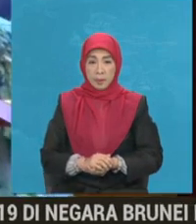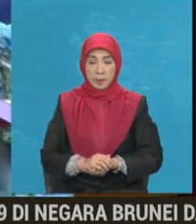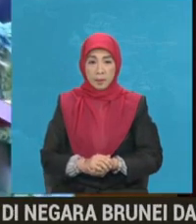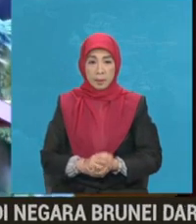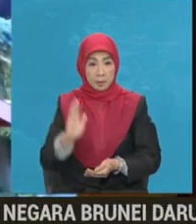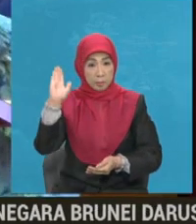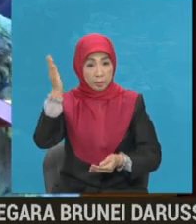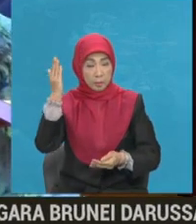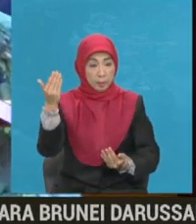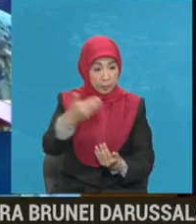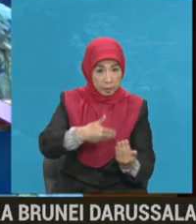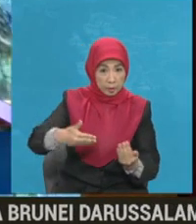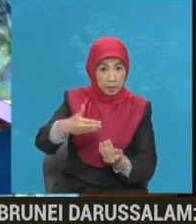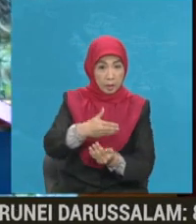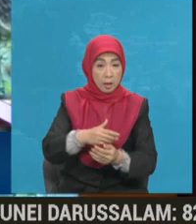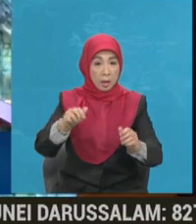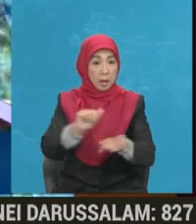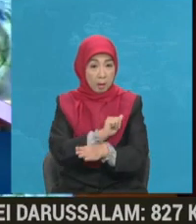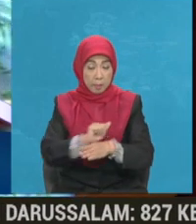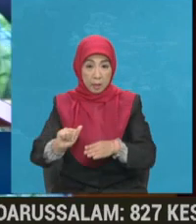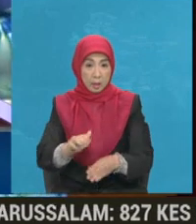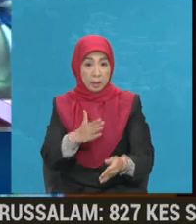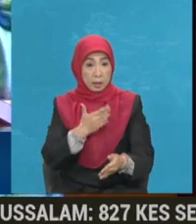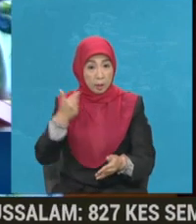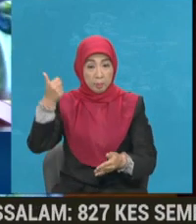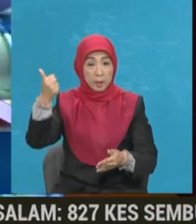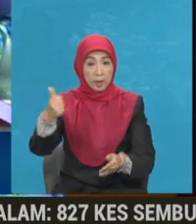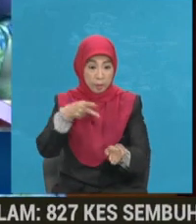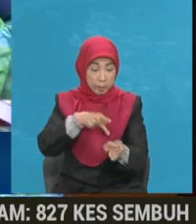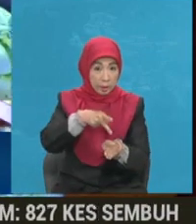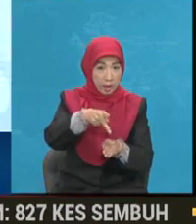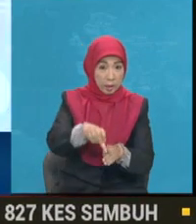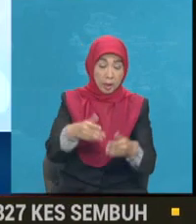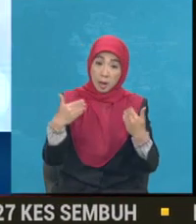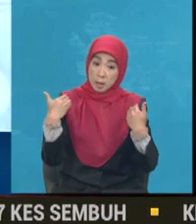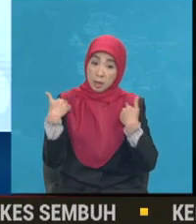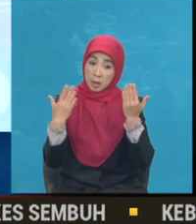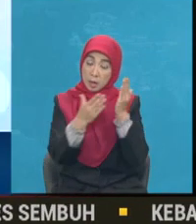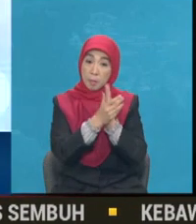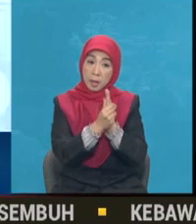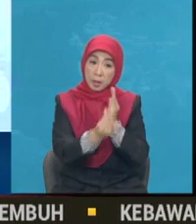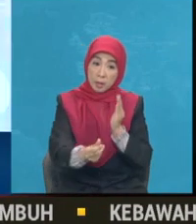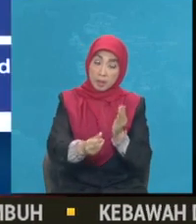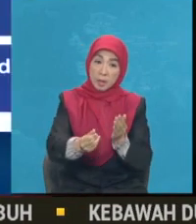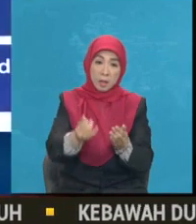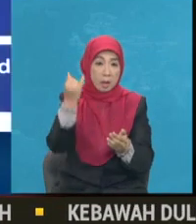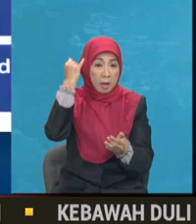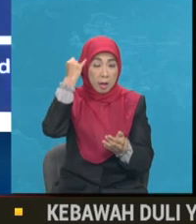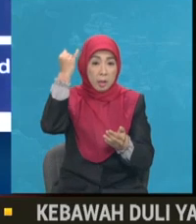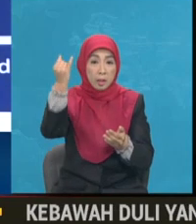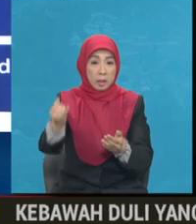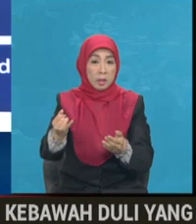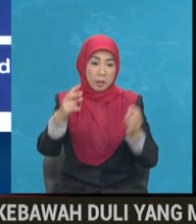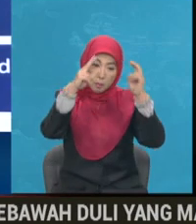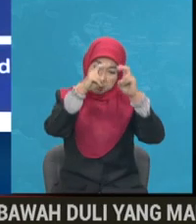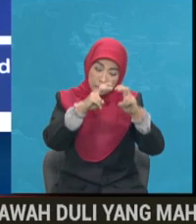seminar mengungsikan amalan terbaik yang disampaikan oleh para pakar tempatan yang mempunyai kemahiran dan pengetahuan dalam dasar